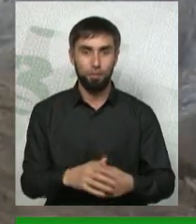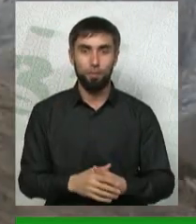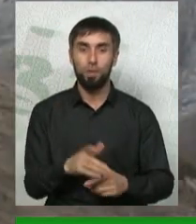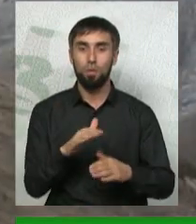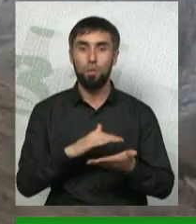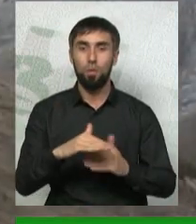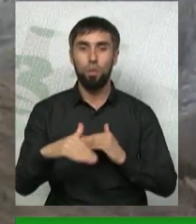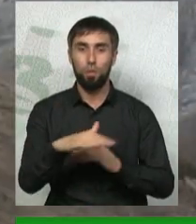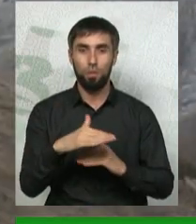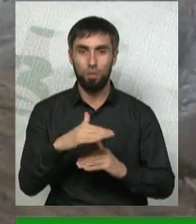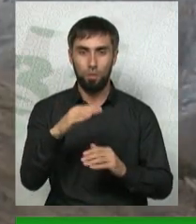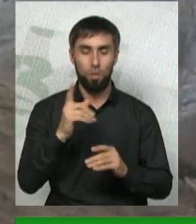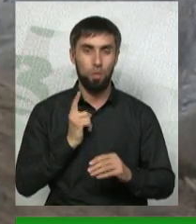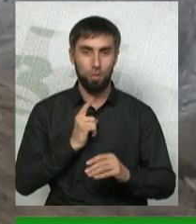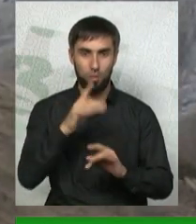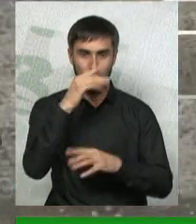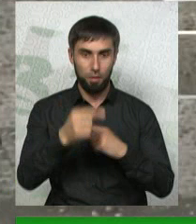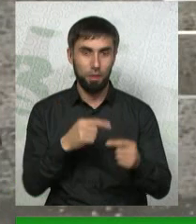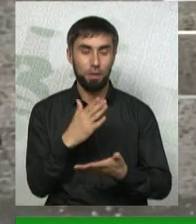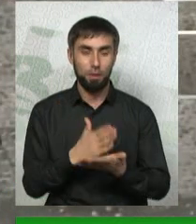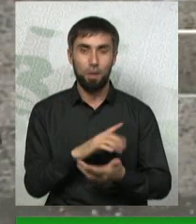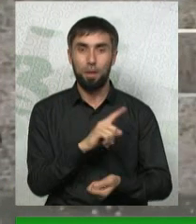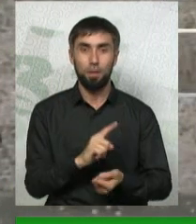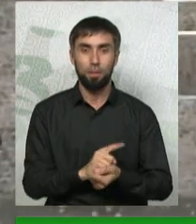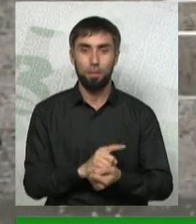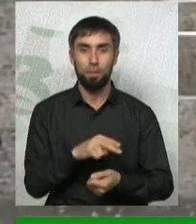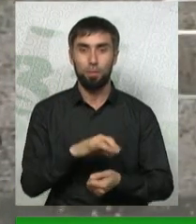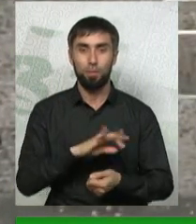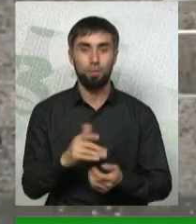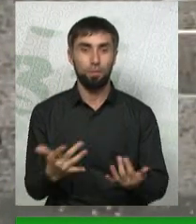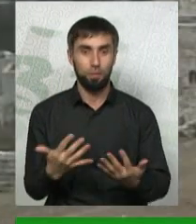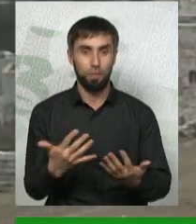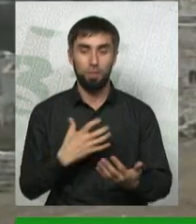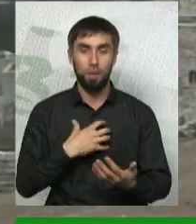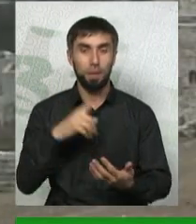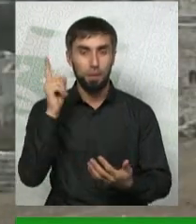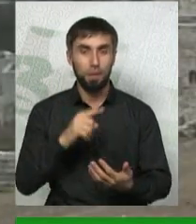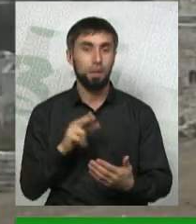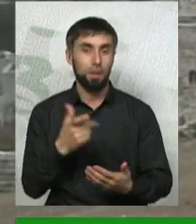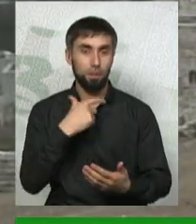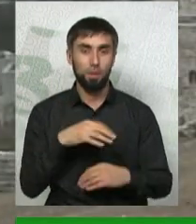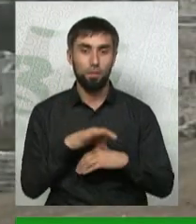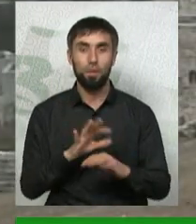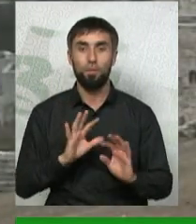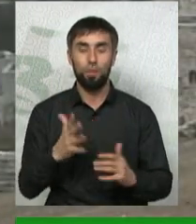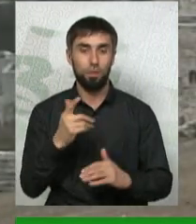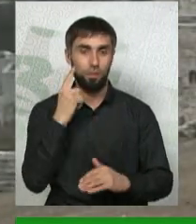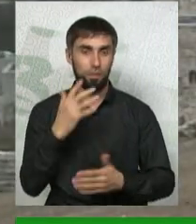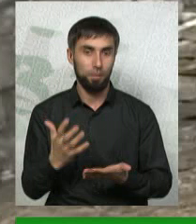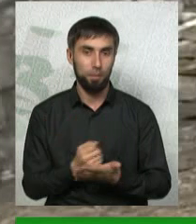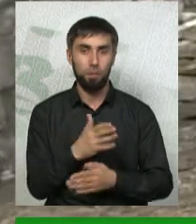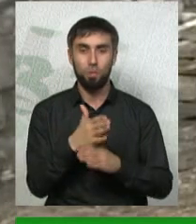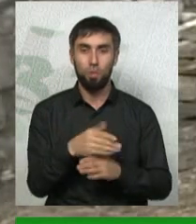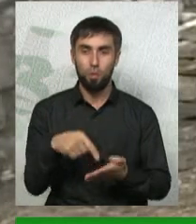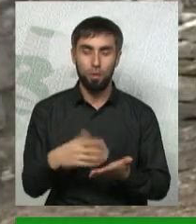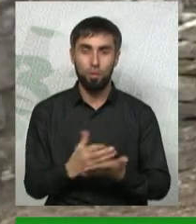области охраны объектов культурного наследия существует обязательный перечень требований. Важно знать, как себя вести в случае обнаружения